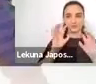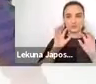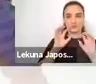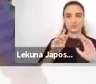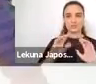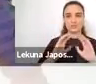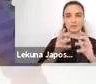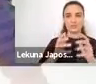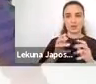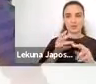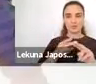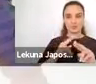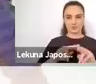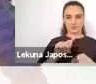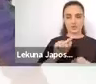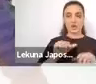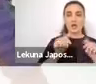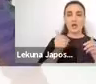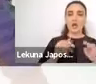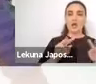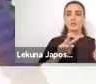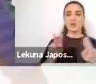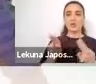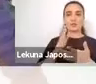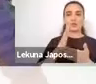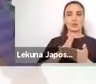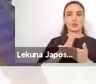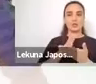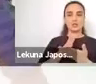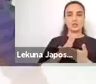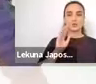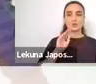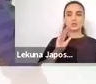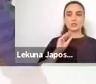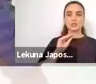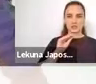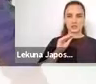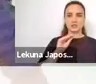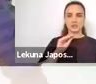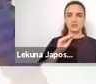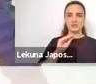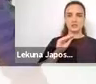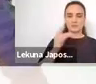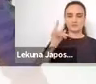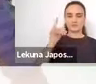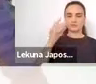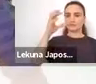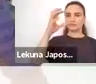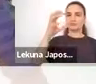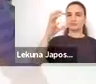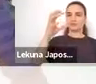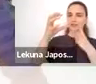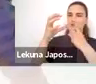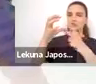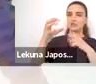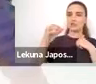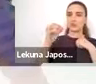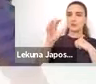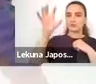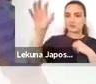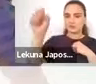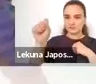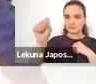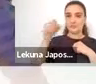სამყაროს. ანალოგიური არის მაგალითად, როდესაც საგანსუდებენ წინ და ბავშვი ცდილობს რომ იწვდეს. ეს